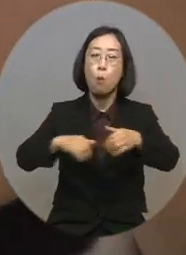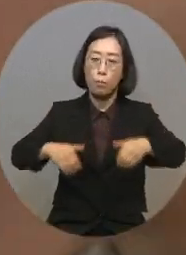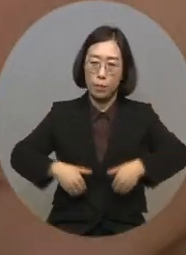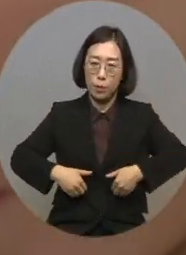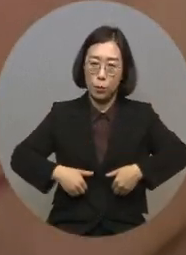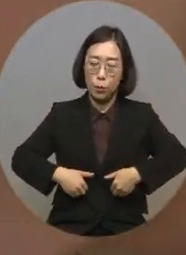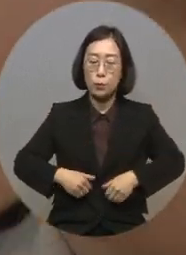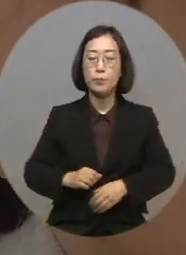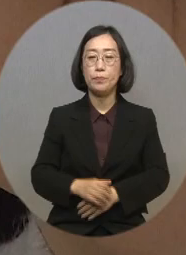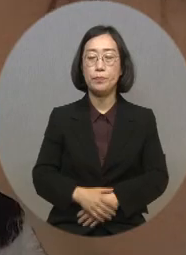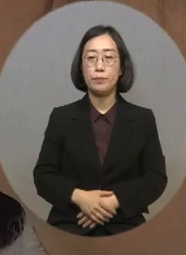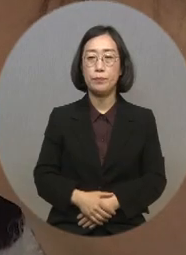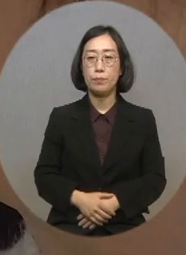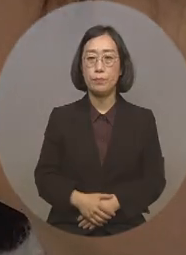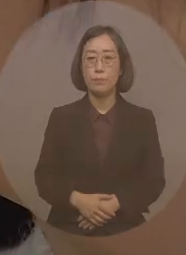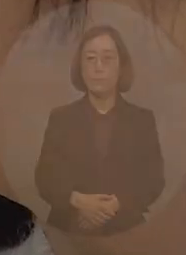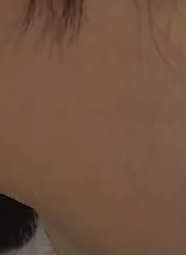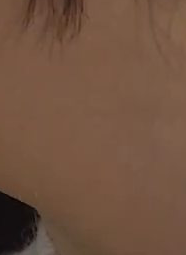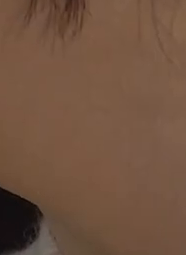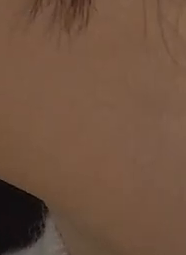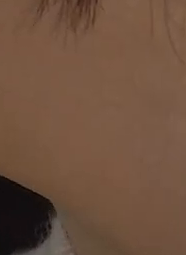복지 T 뉴스 김은별 있니다